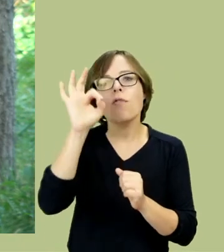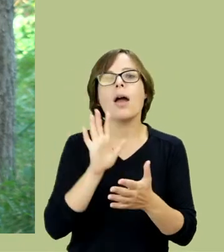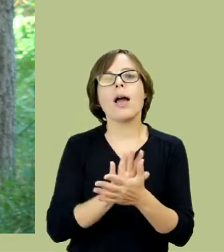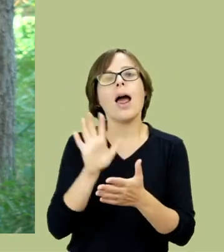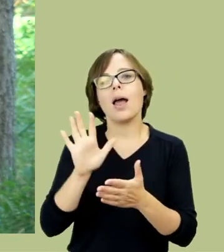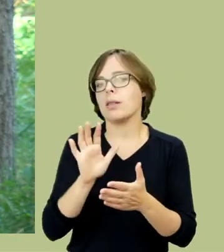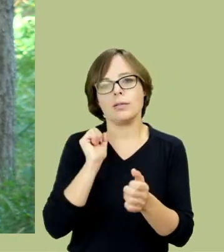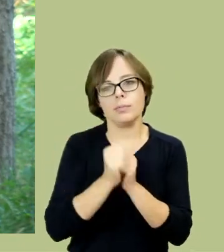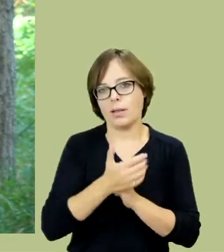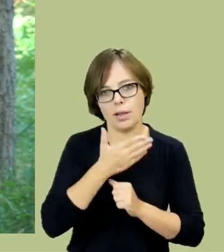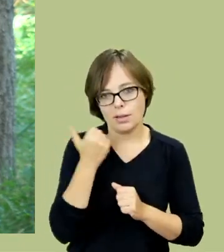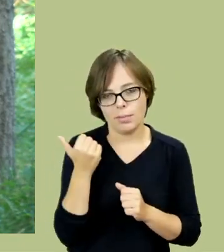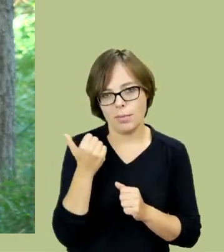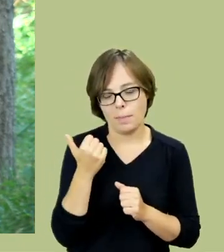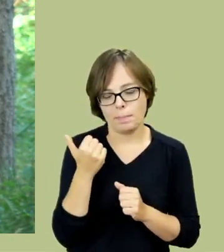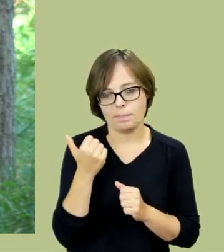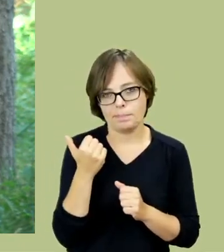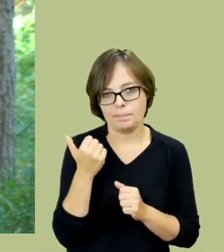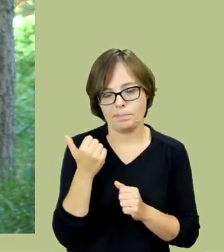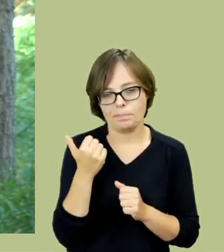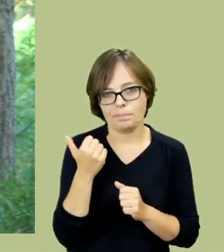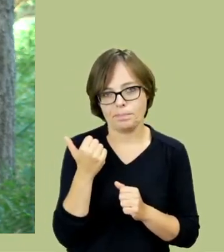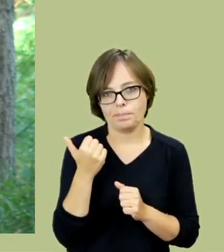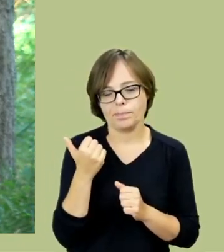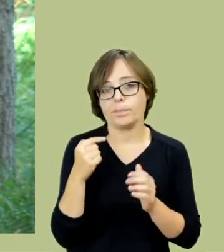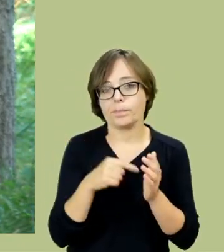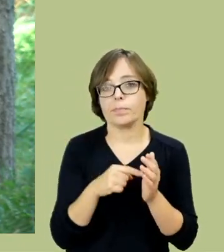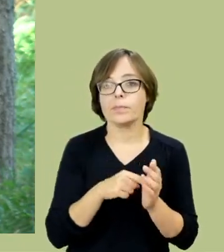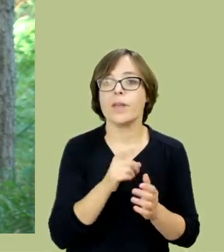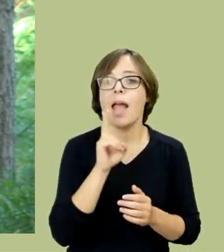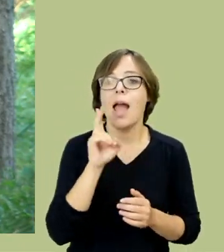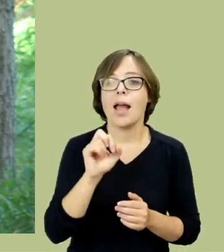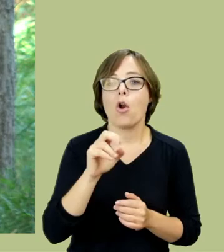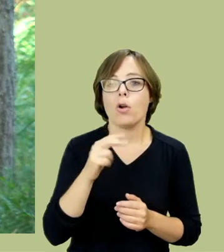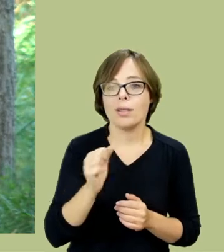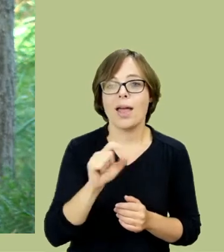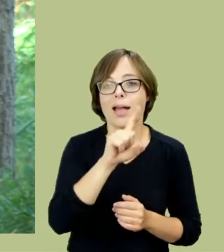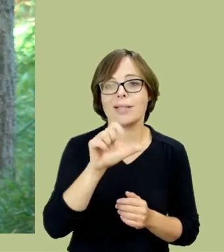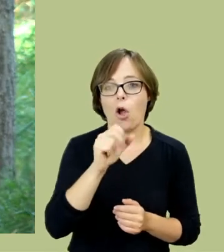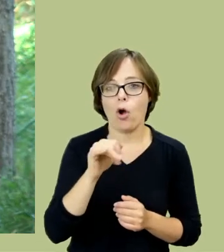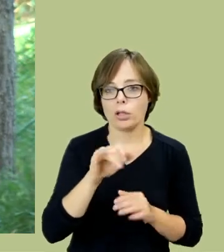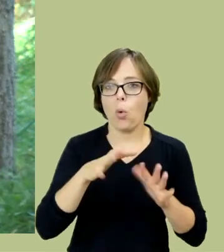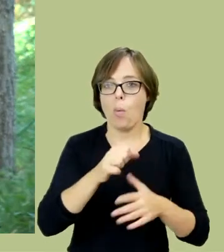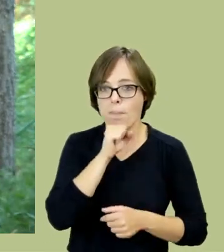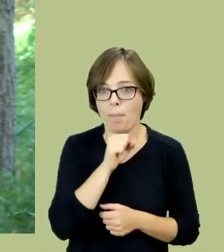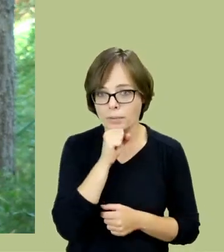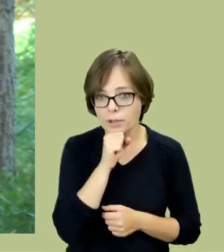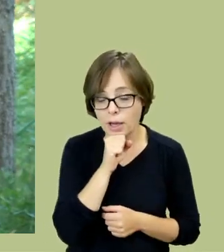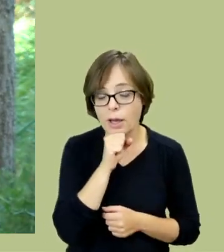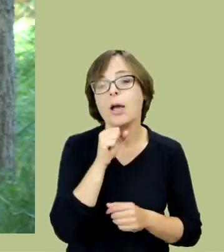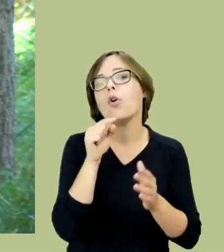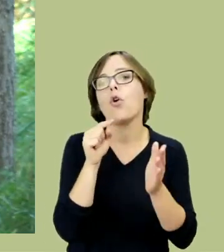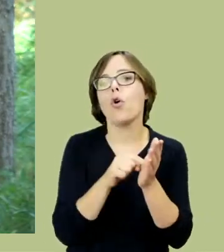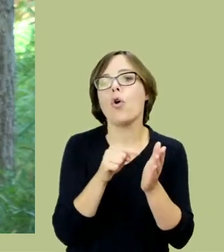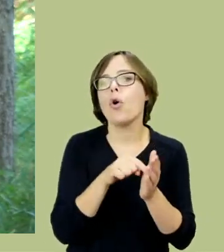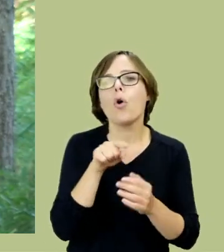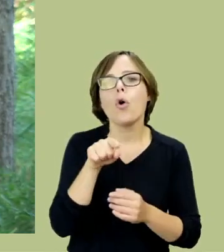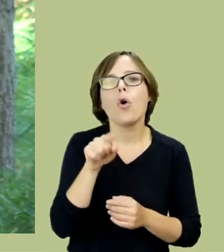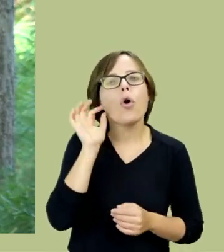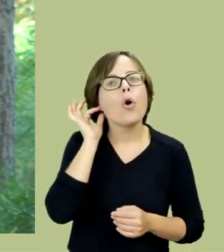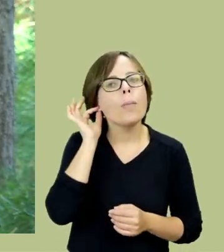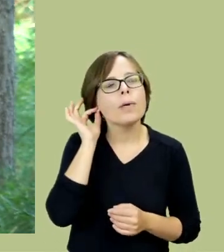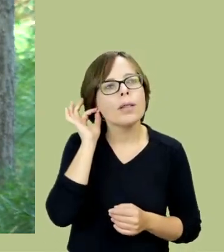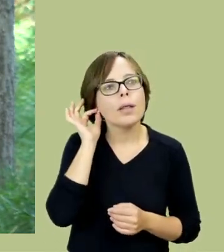i osobowości właśnie. I Karolina Zachorska była kobietą, która